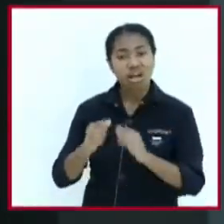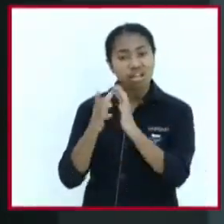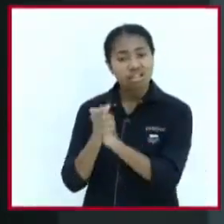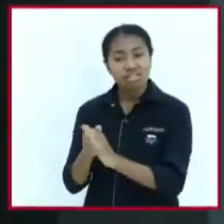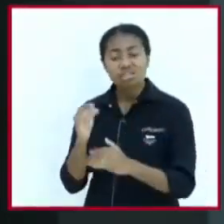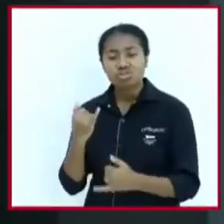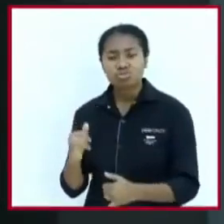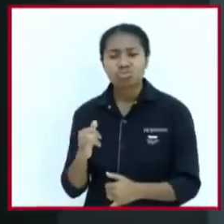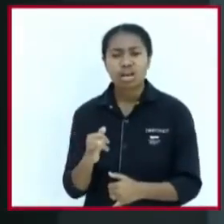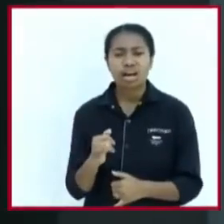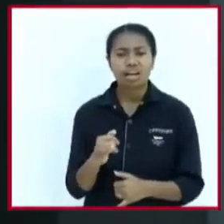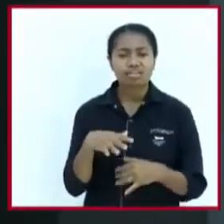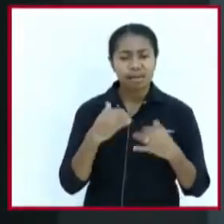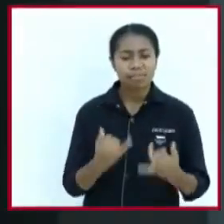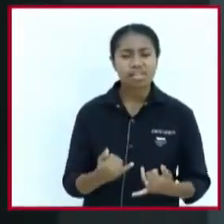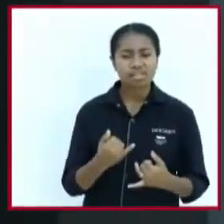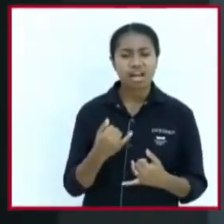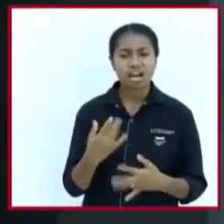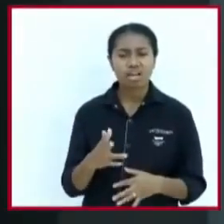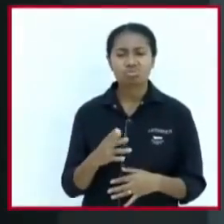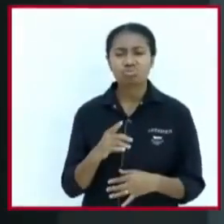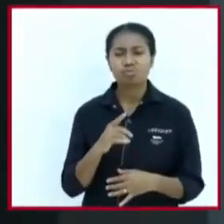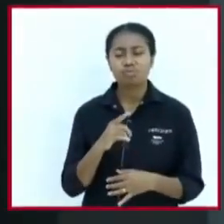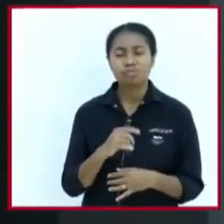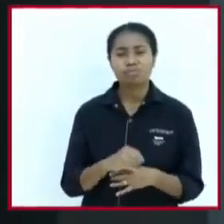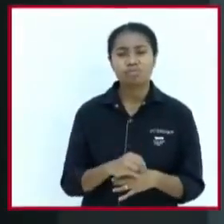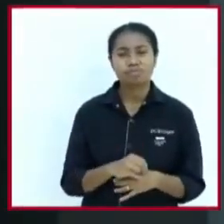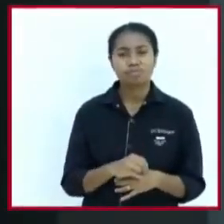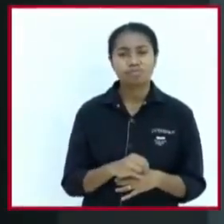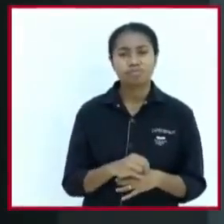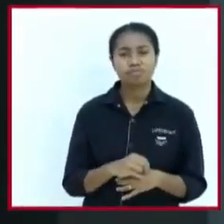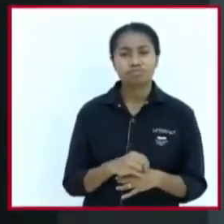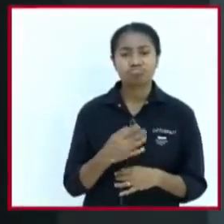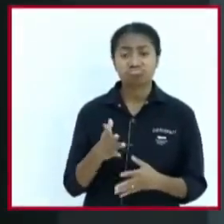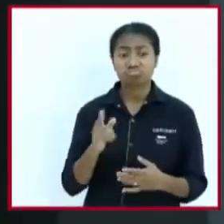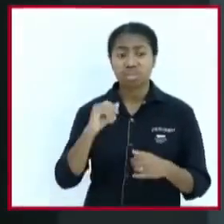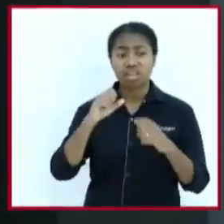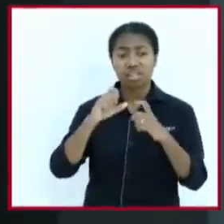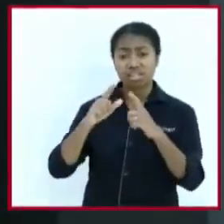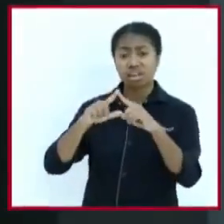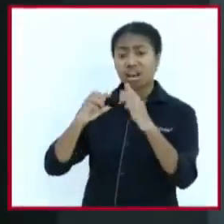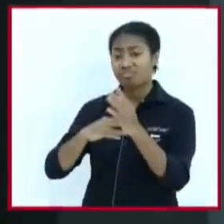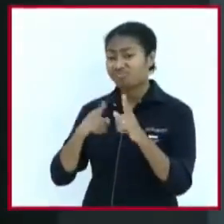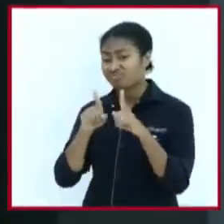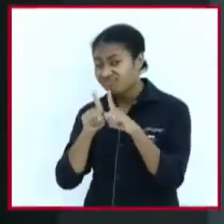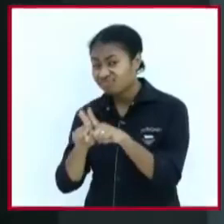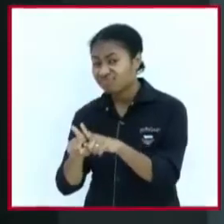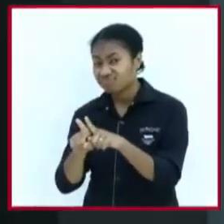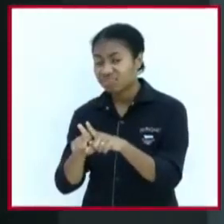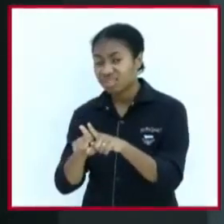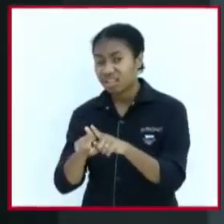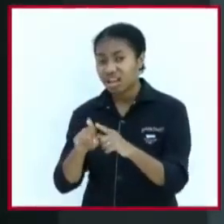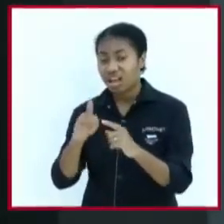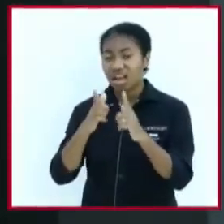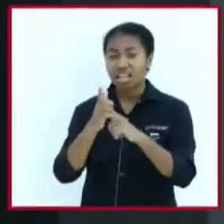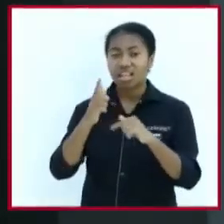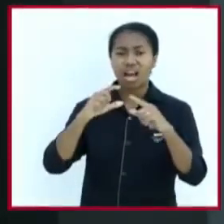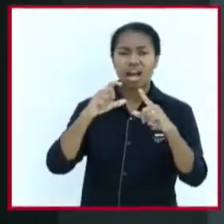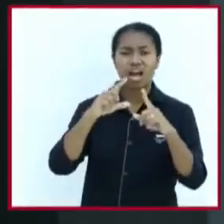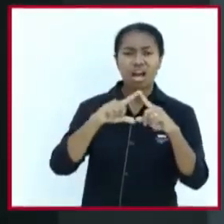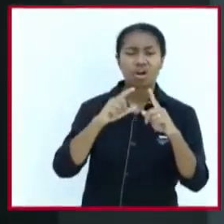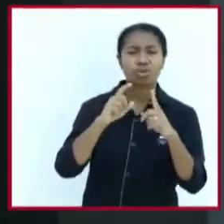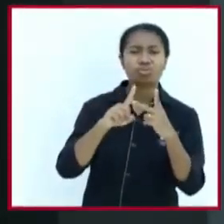yaitu Yesus Kristus Islam yang mengikuti Yahudi itu juga masih ada hari raya Qurban bukan